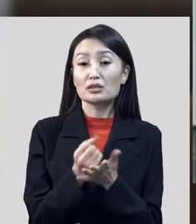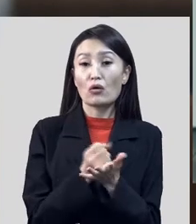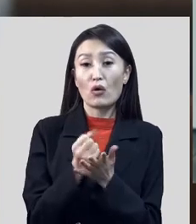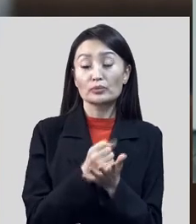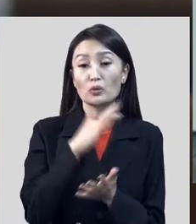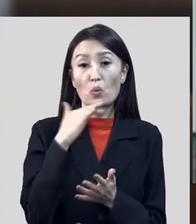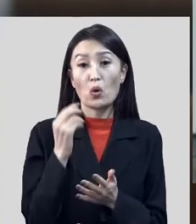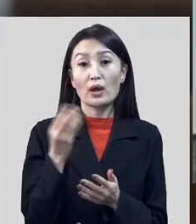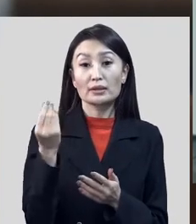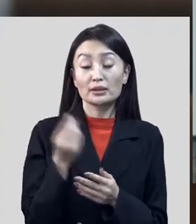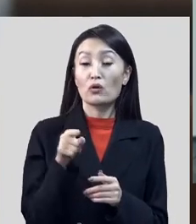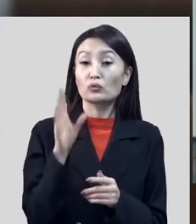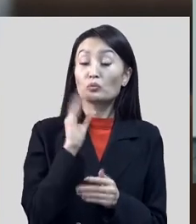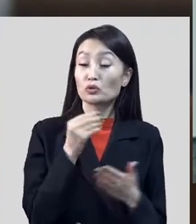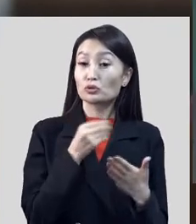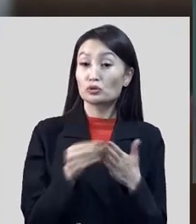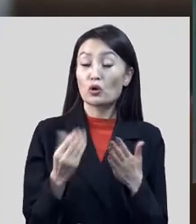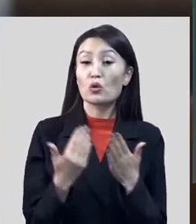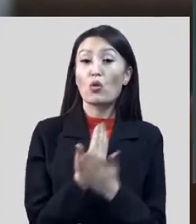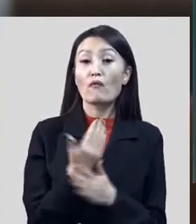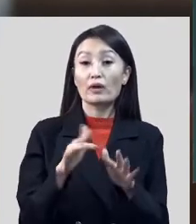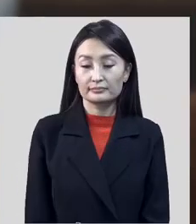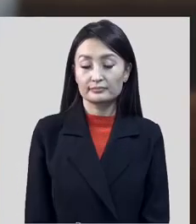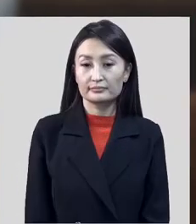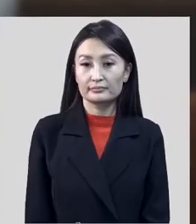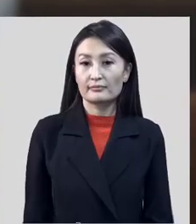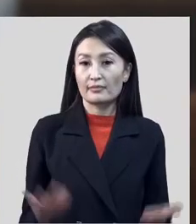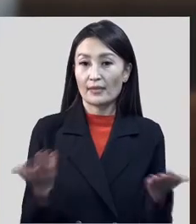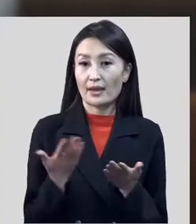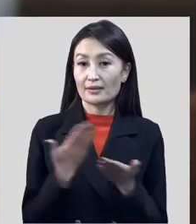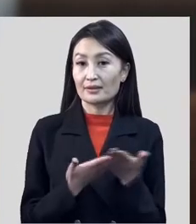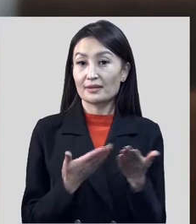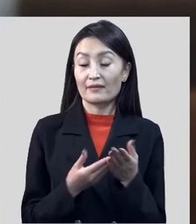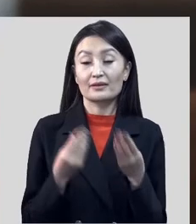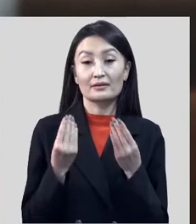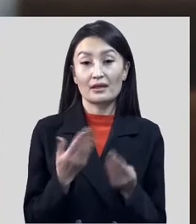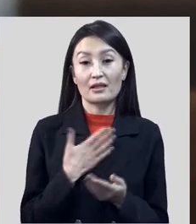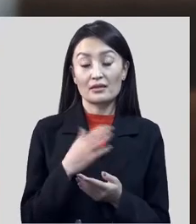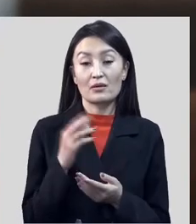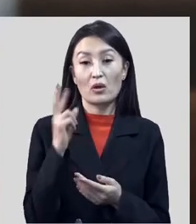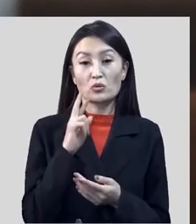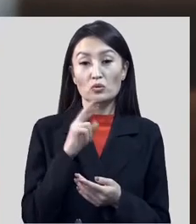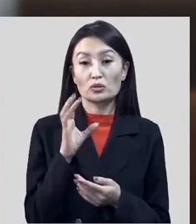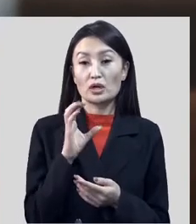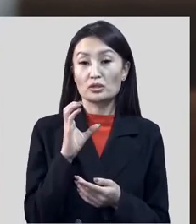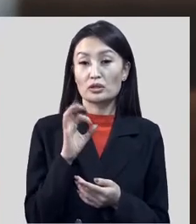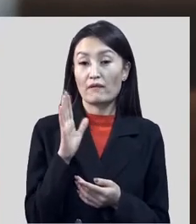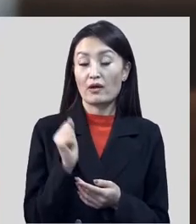деньги он сможет купить новый компьютер какие советы дала нам тетушка сова